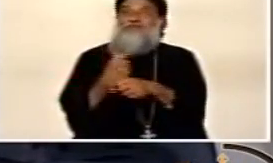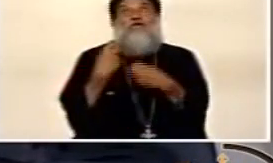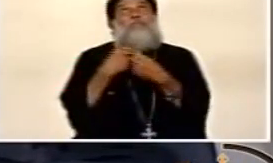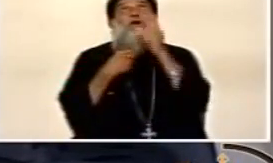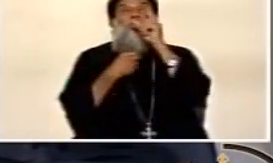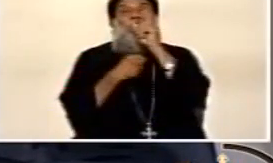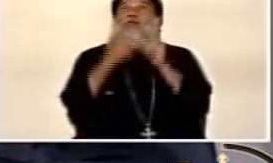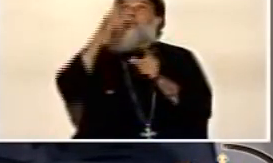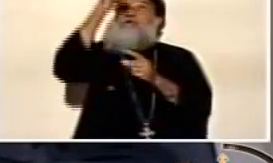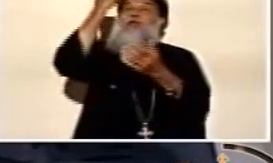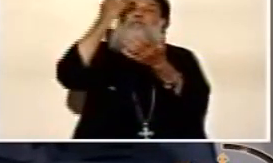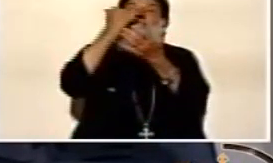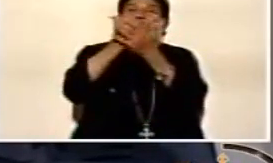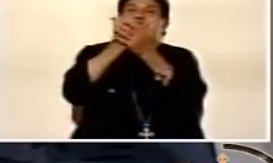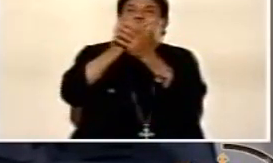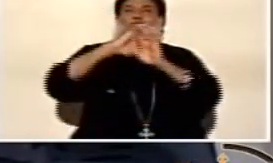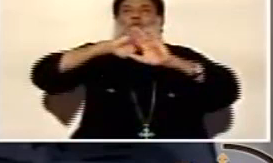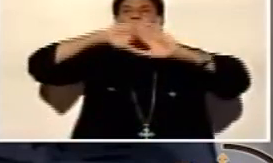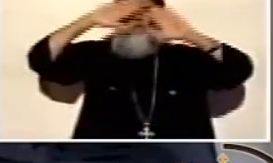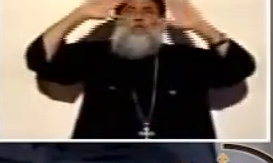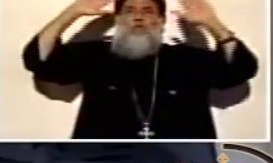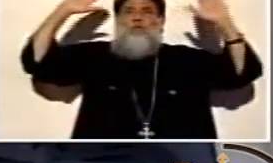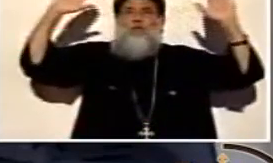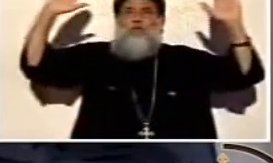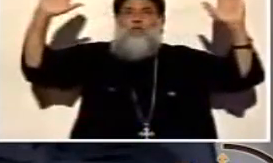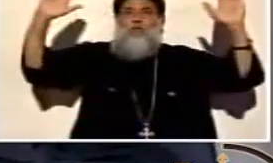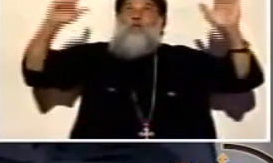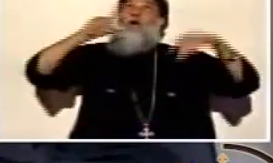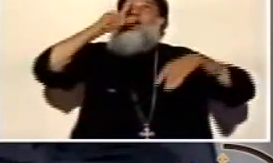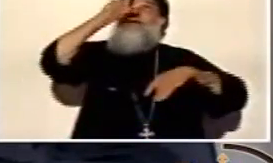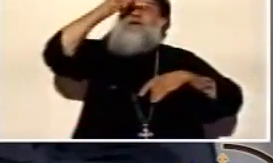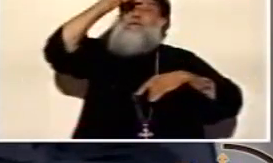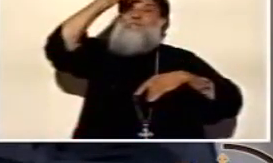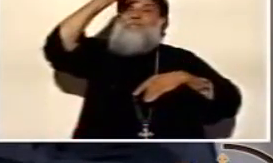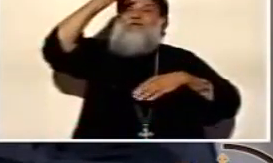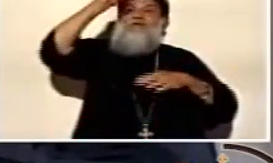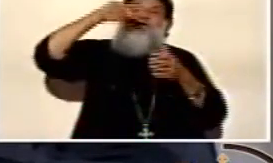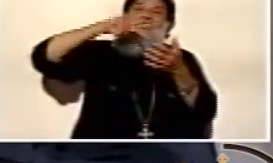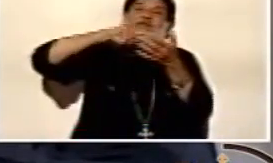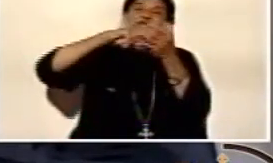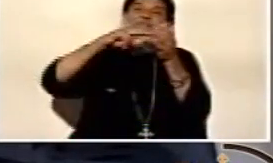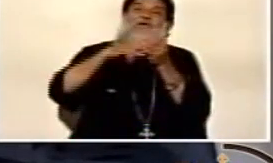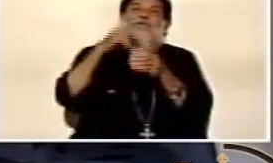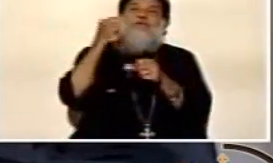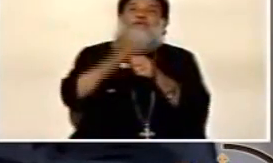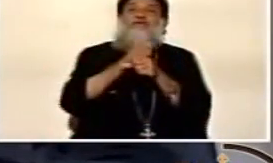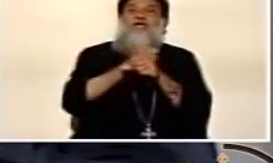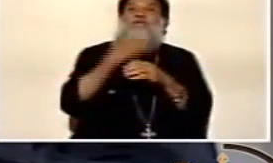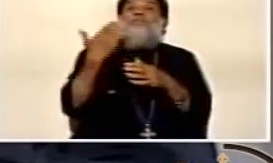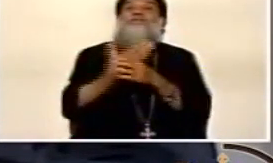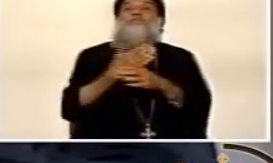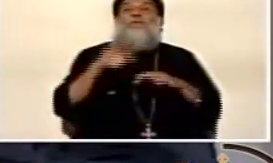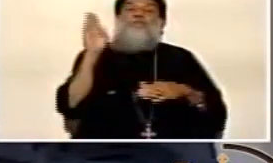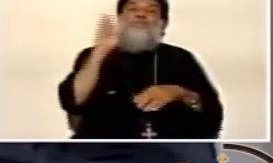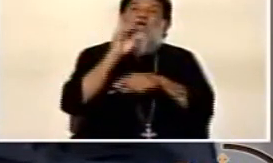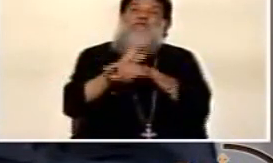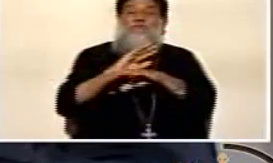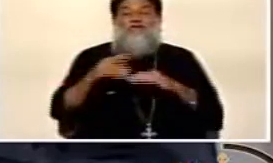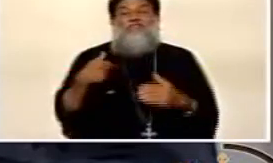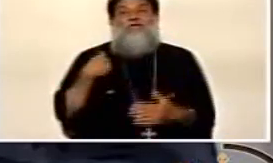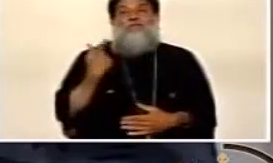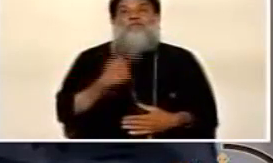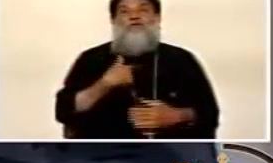السلطان، بل نتحمل كل شيء لئلا نجعل عائقا لإنجيل المسيح.